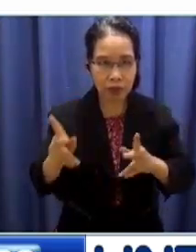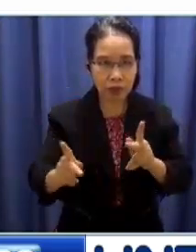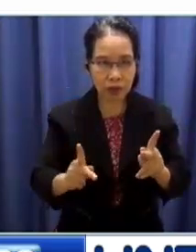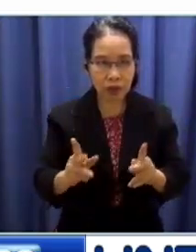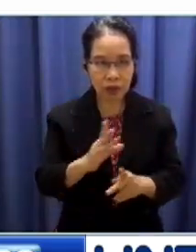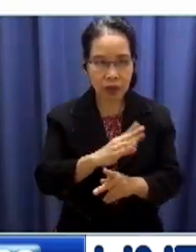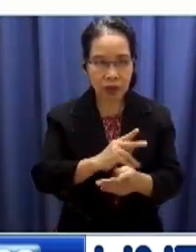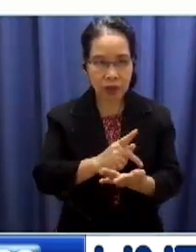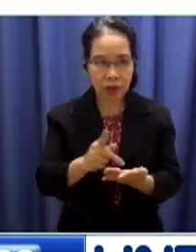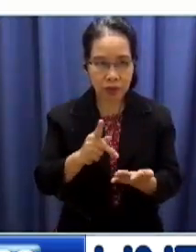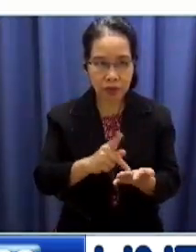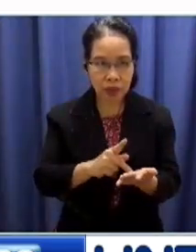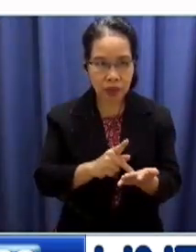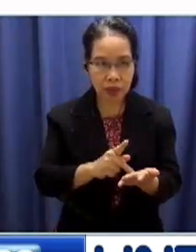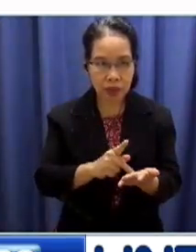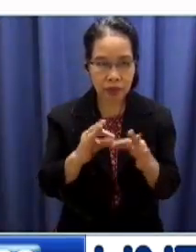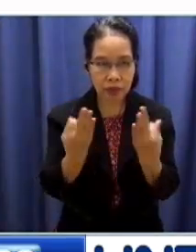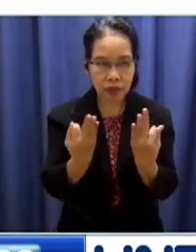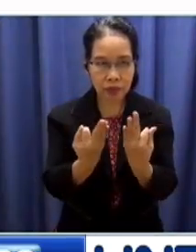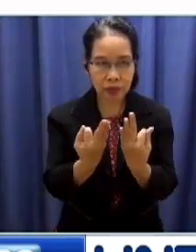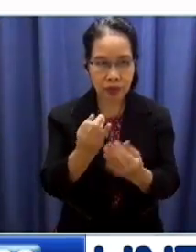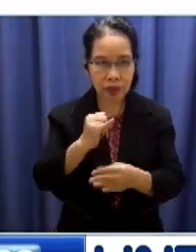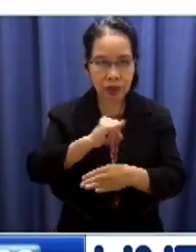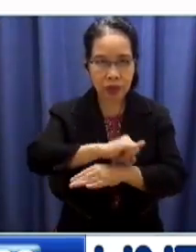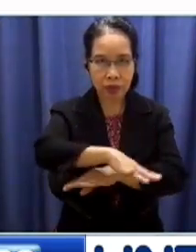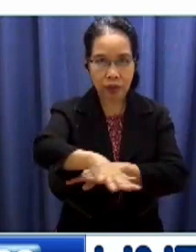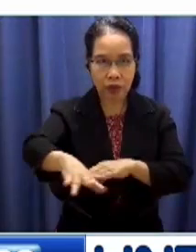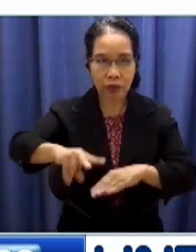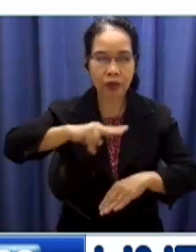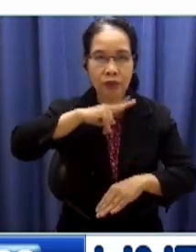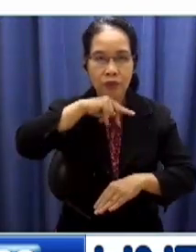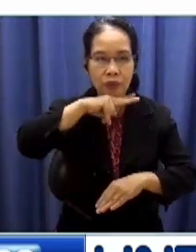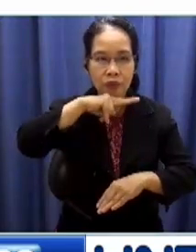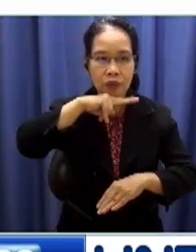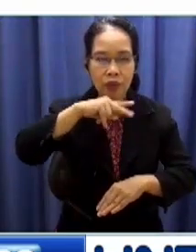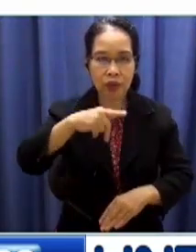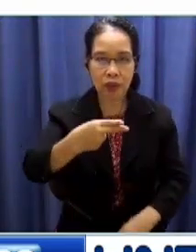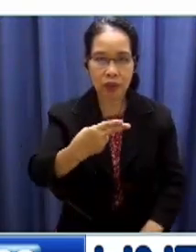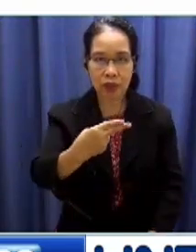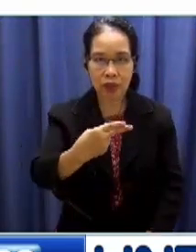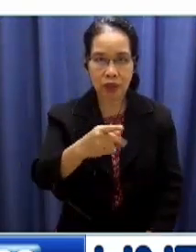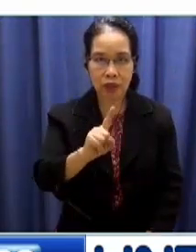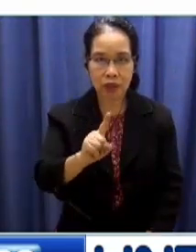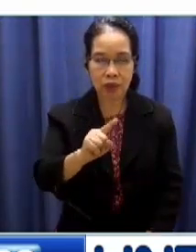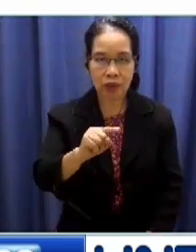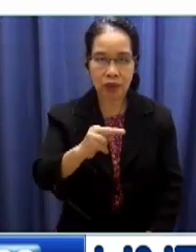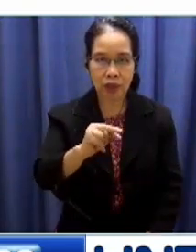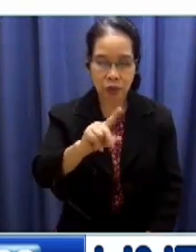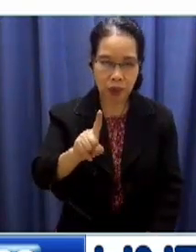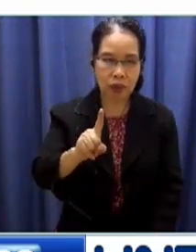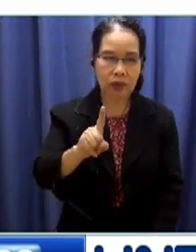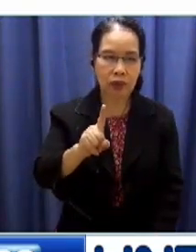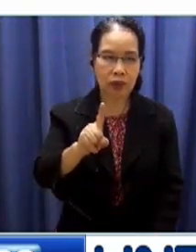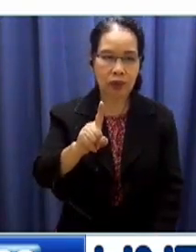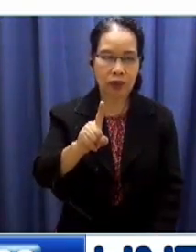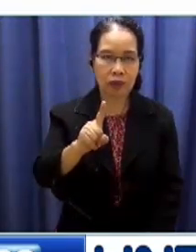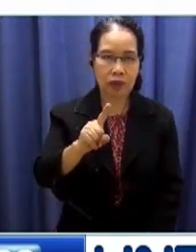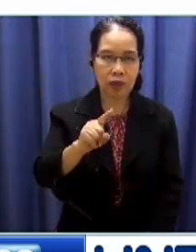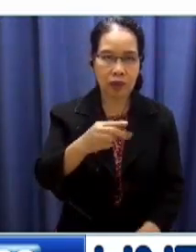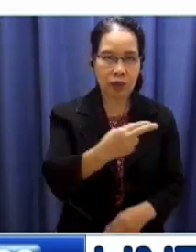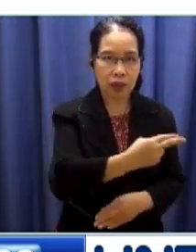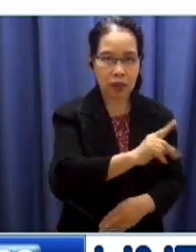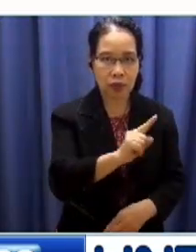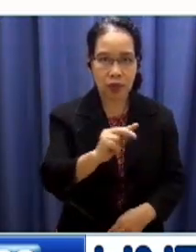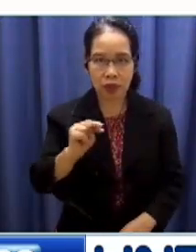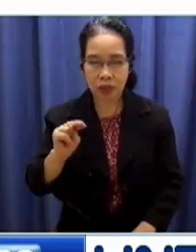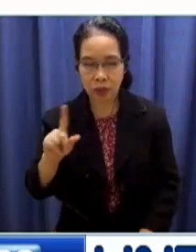ng influenza virus. H1N1 po yan. Yung pong tumama sa bird flu po natin, sa mga pugo, dito po